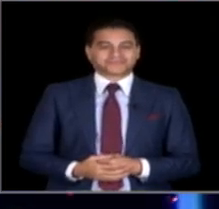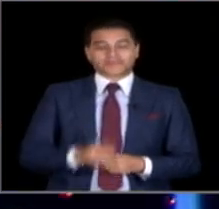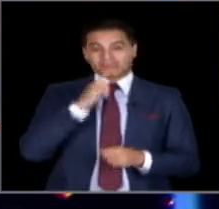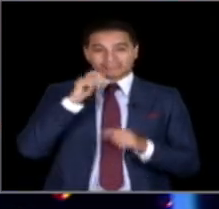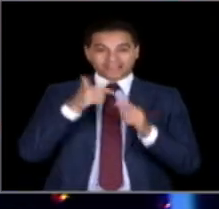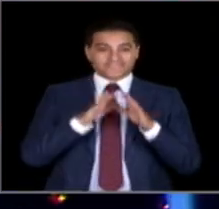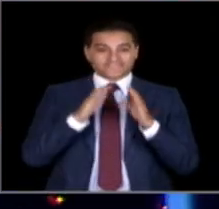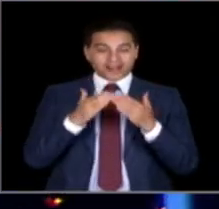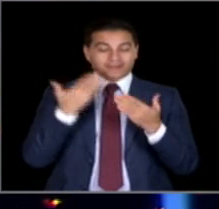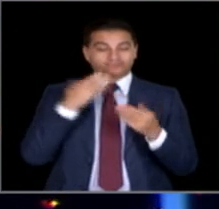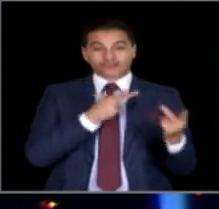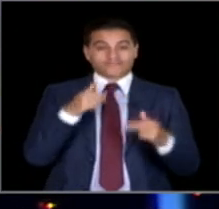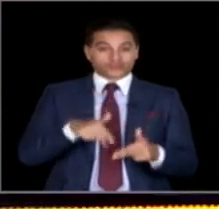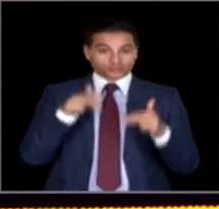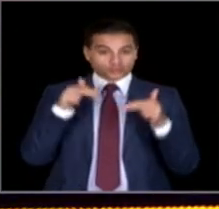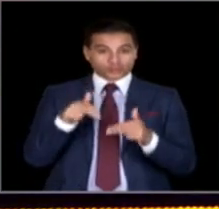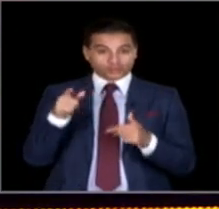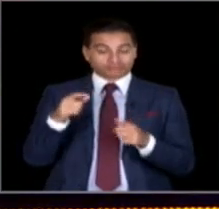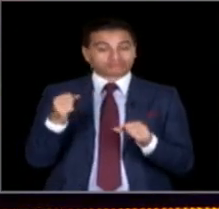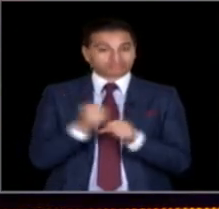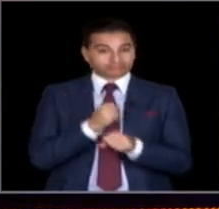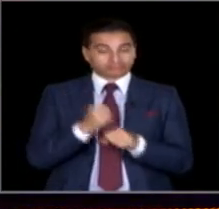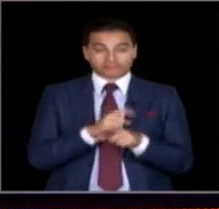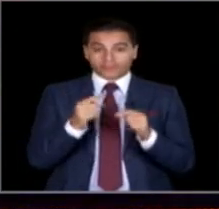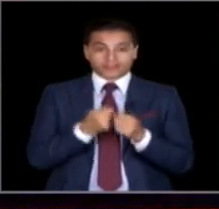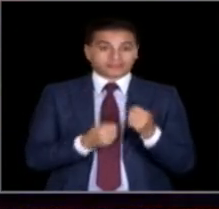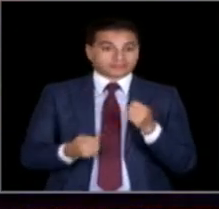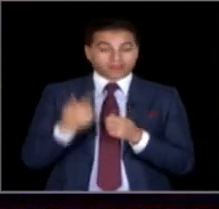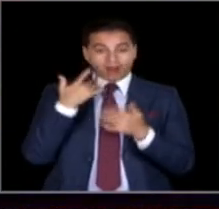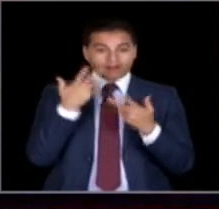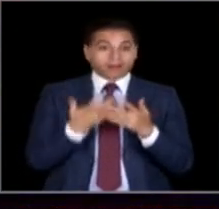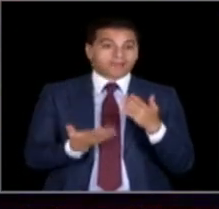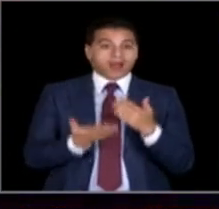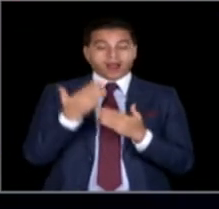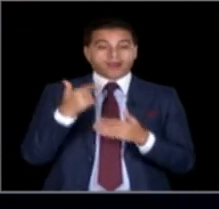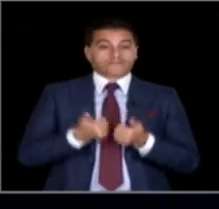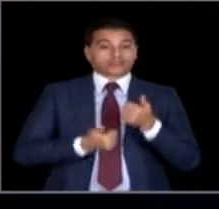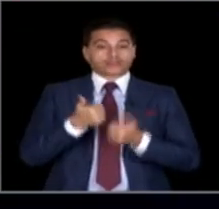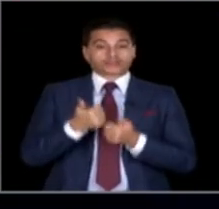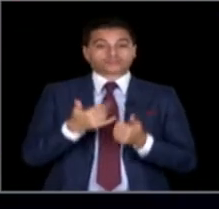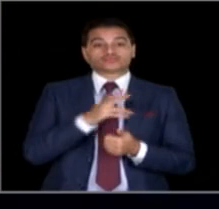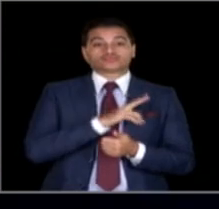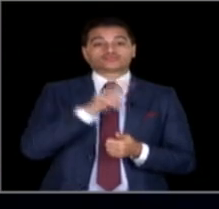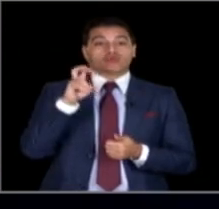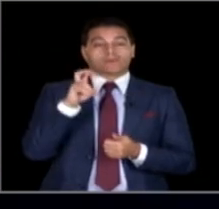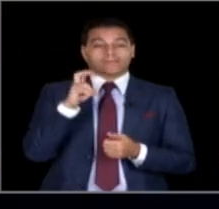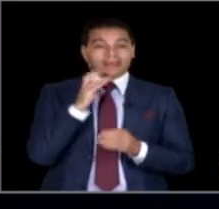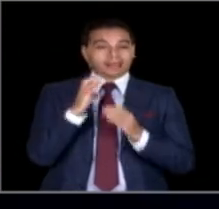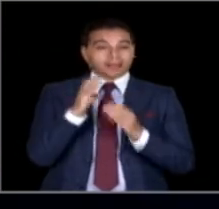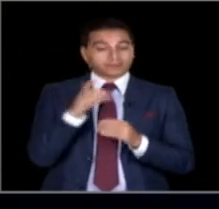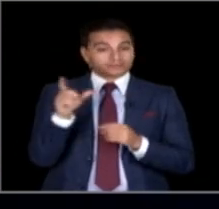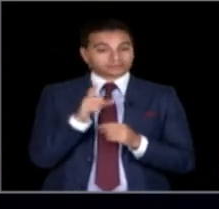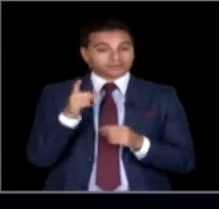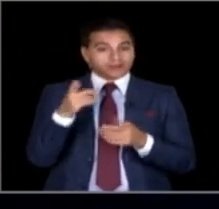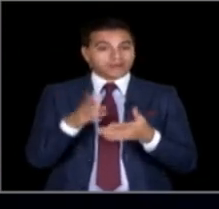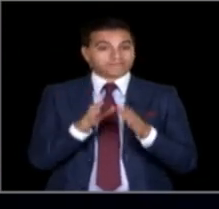اما الفريق الثاني واللي مشرفنا في الاستوديو تالق غير عادي، اعلى سكور في التصفيات 700 نقطه اجابات